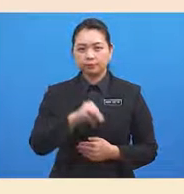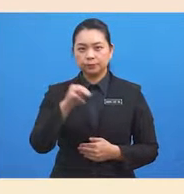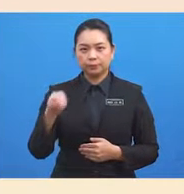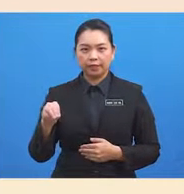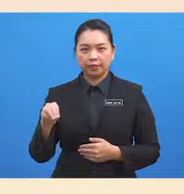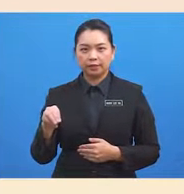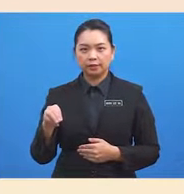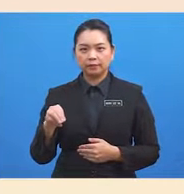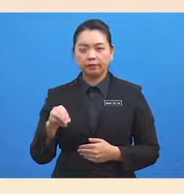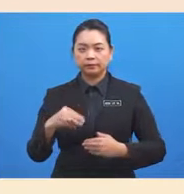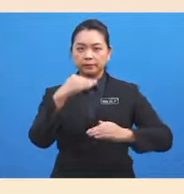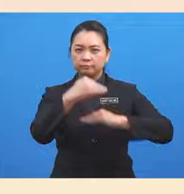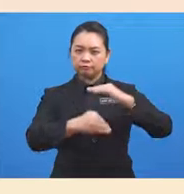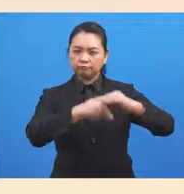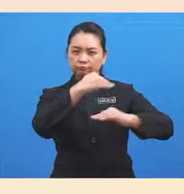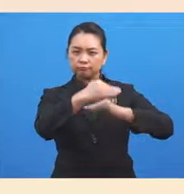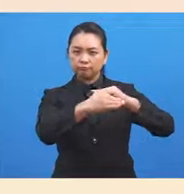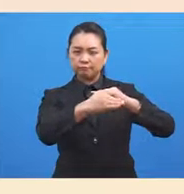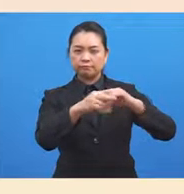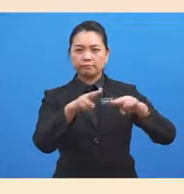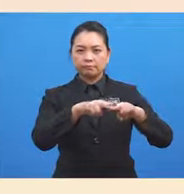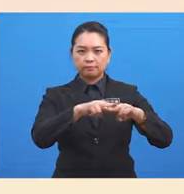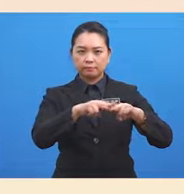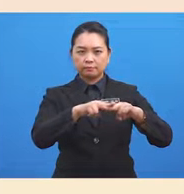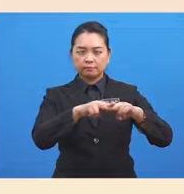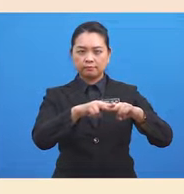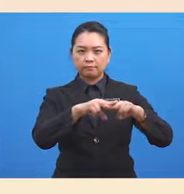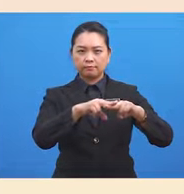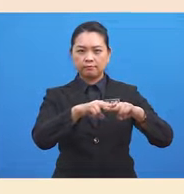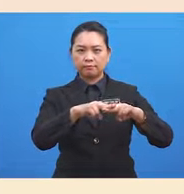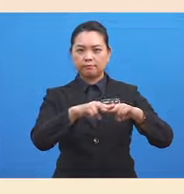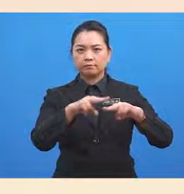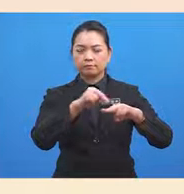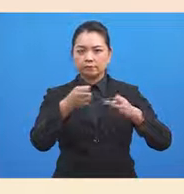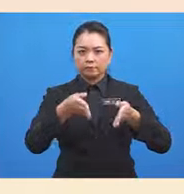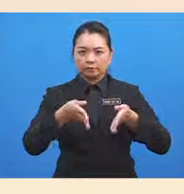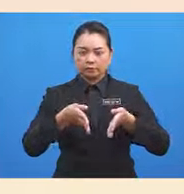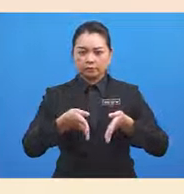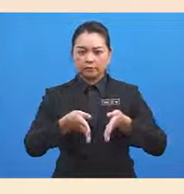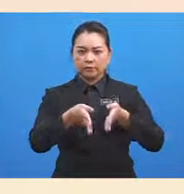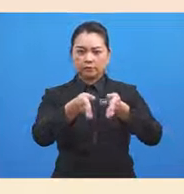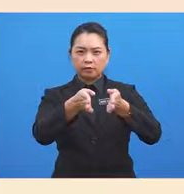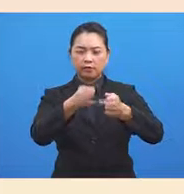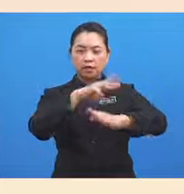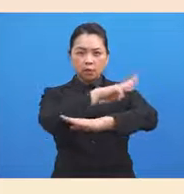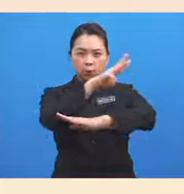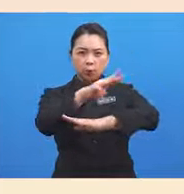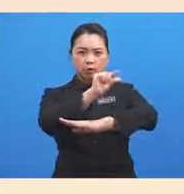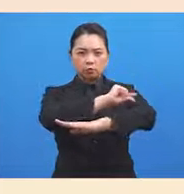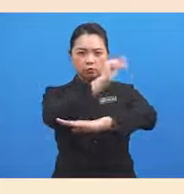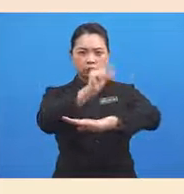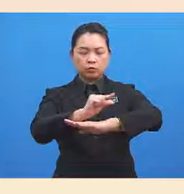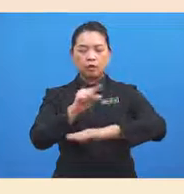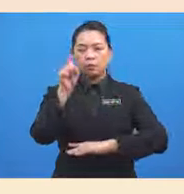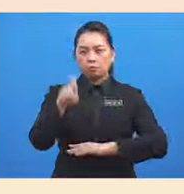Murid-murid, pembinaan jalan kereta api dan jalan raya yang merentasi kawasan pergunungan